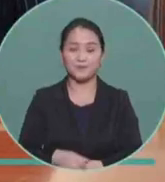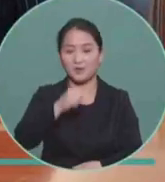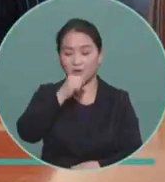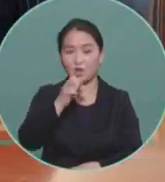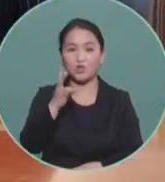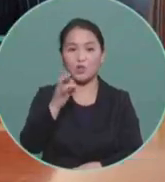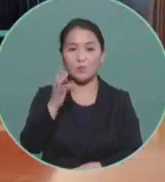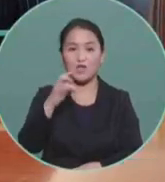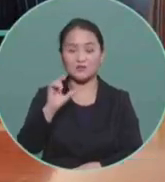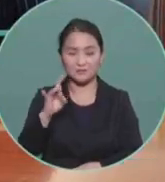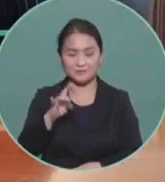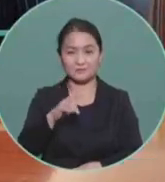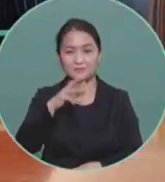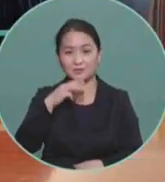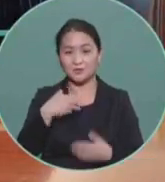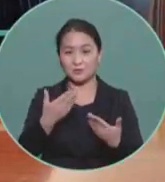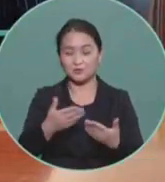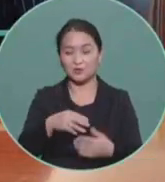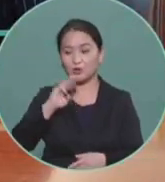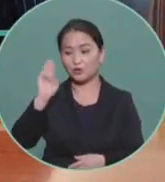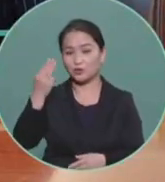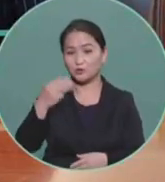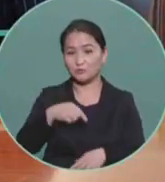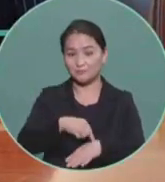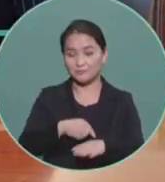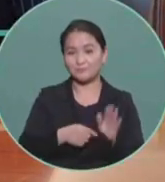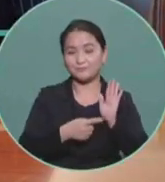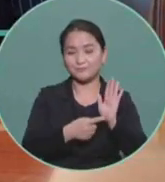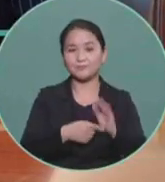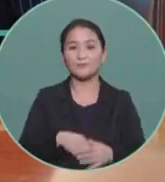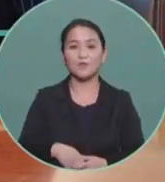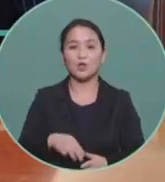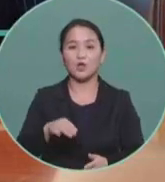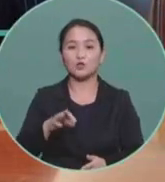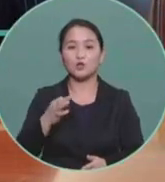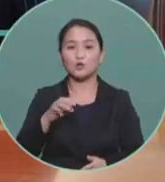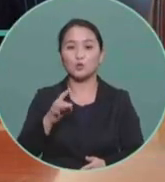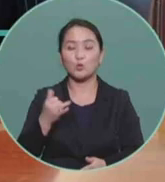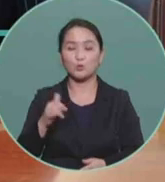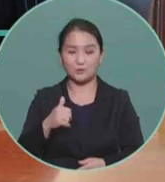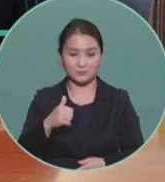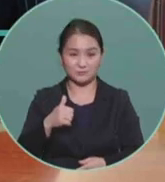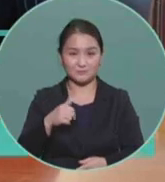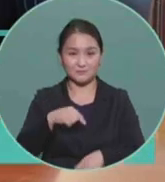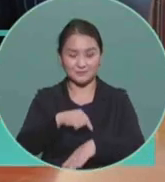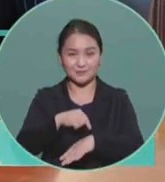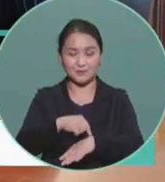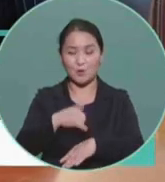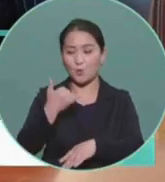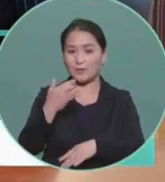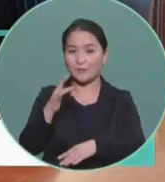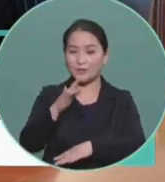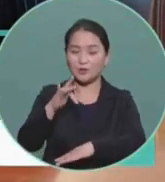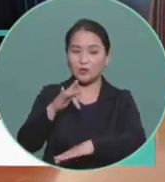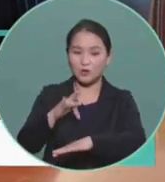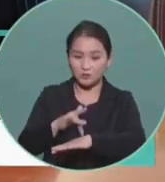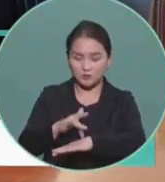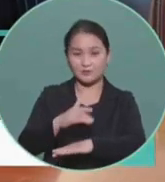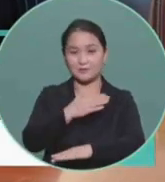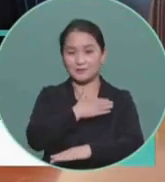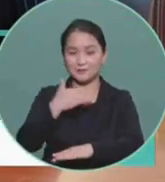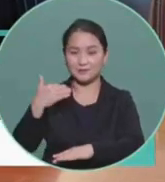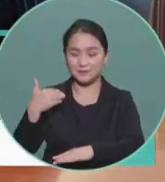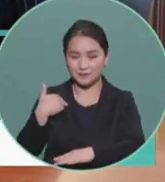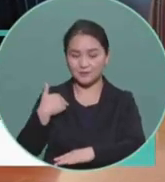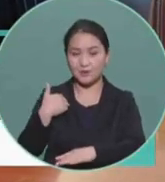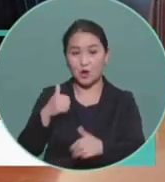Хөтлөгч Намын Эрдэнэтэй баярлалаа. Үргэлжлүүлэн тодруулгын цагаар хүрч байна. За тэгэхээр энэ удаагийн тодруулгын цагийн зочноор нийслэлийн цагт даргын орлогч Төмөр